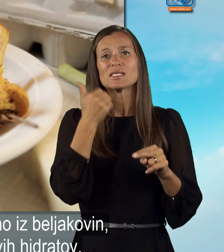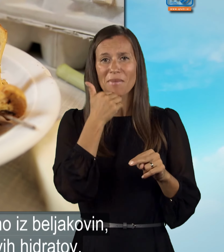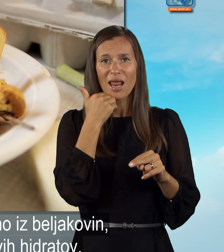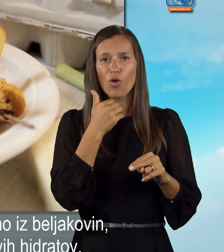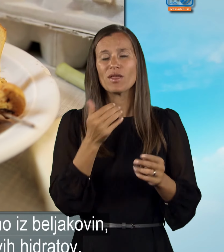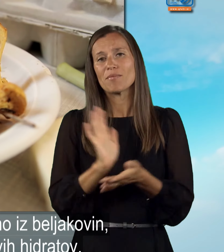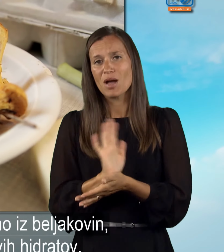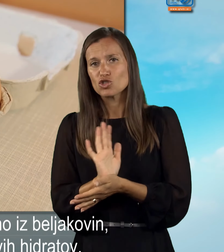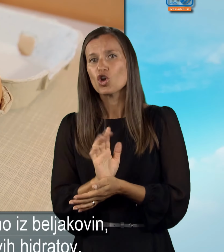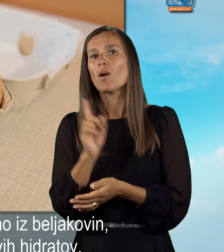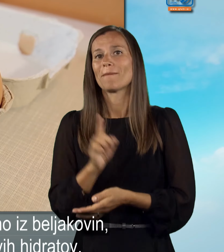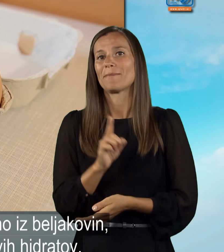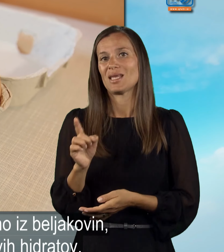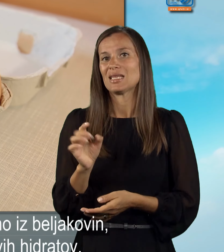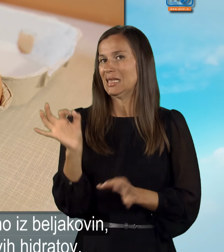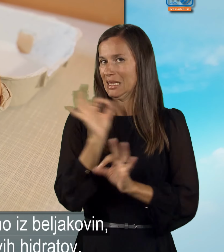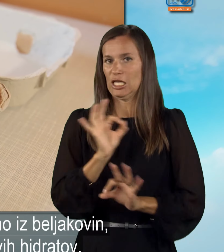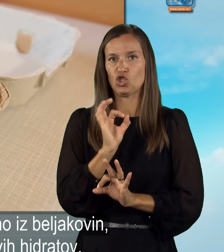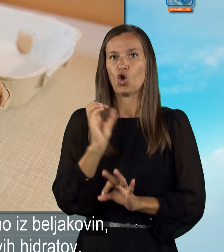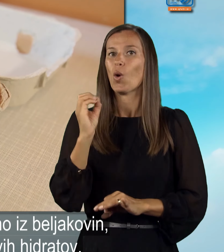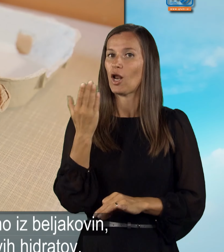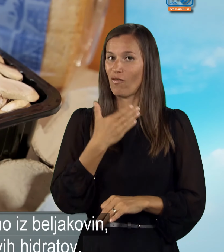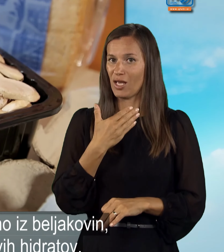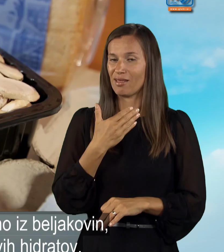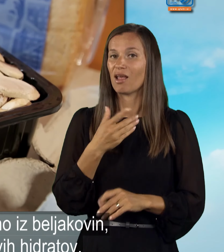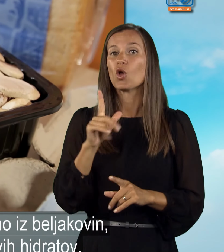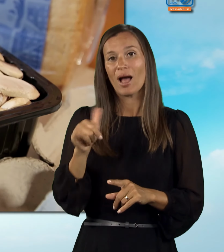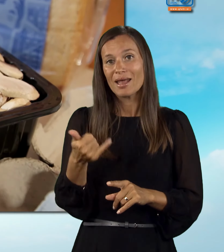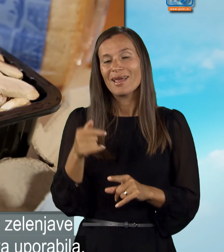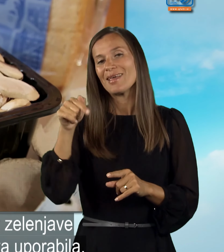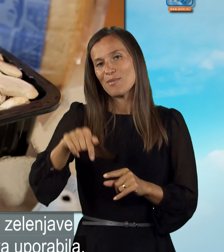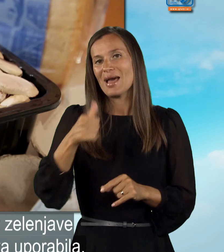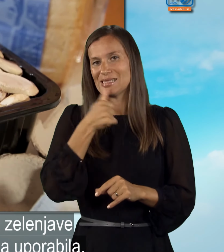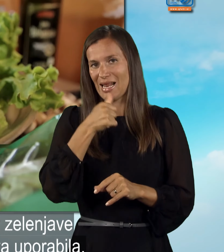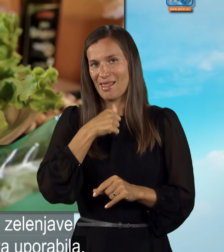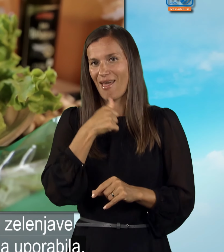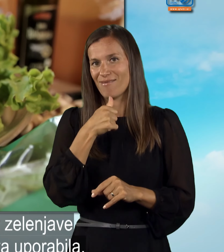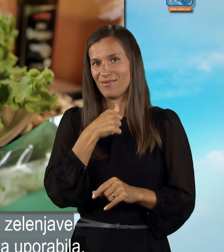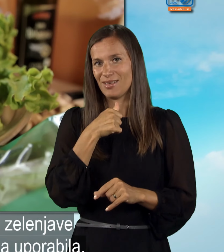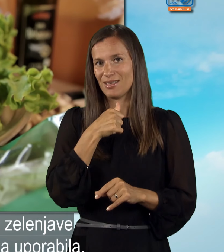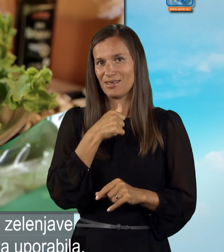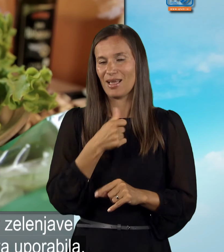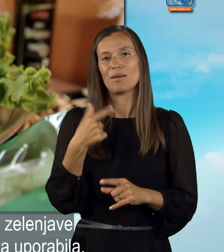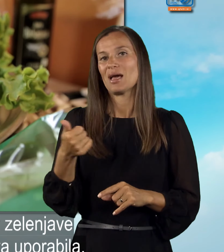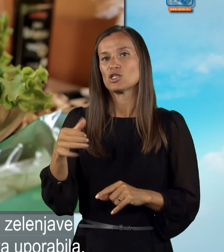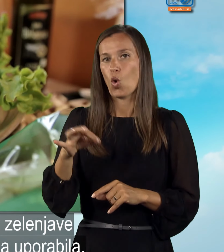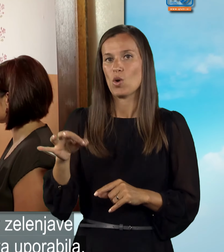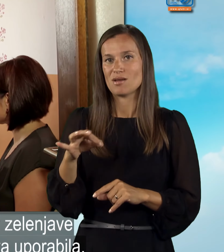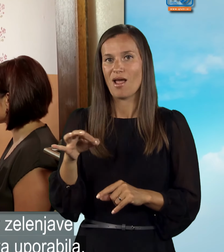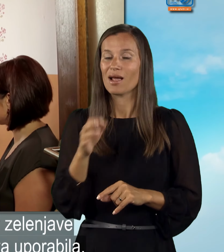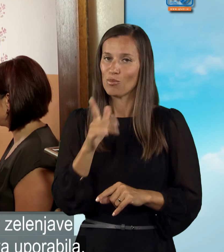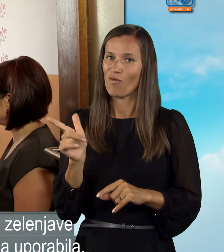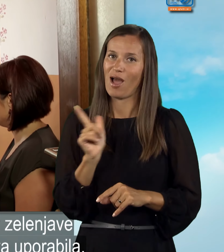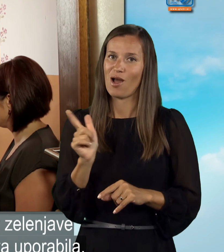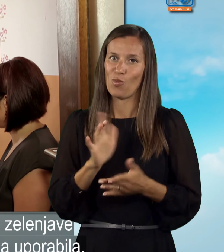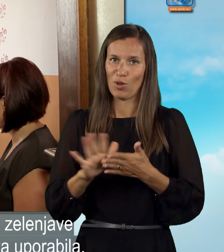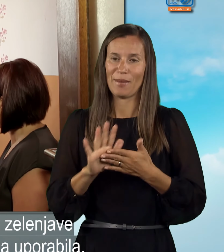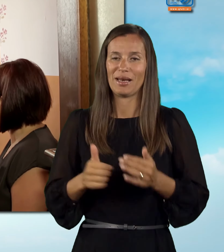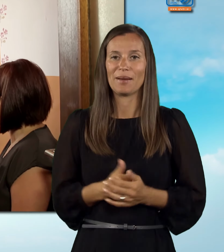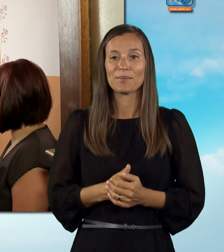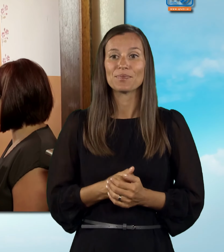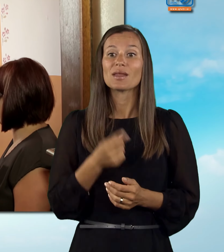iz beljakovin, maščob, pa nič ogljikovih hidratov, oziroma kar jih je pa iz zelenjave ali pa iz olja, ki ga bomo